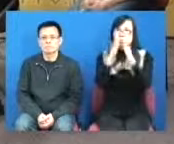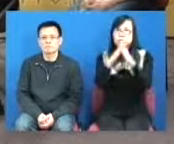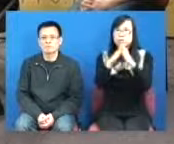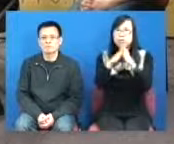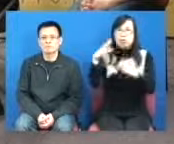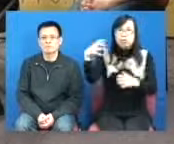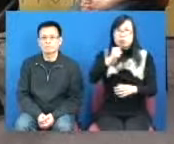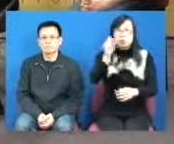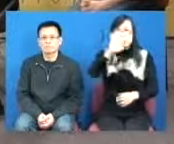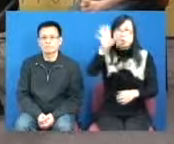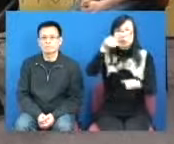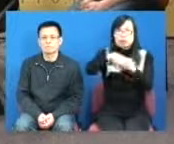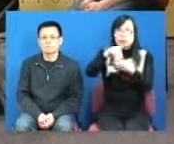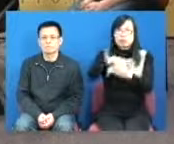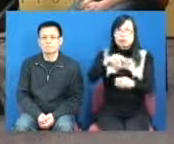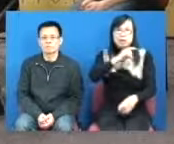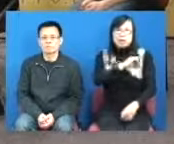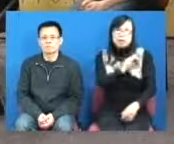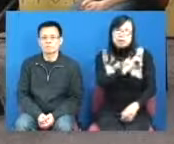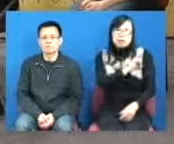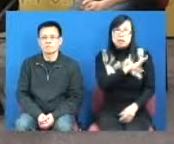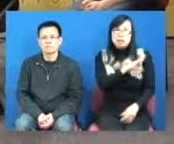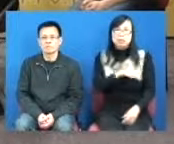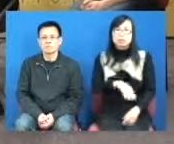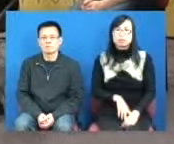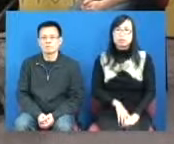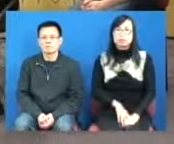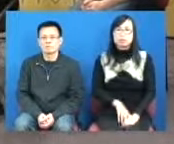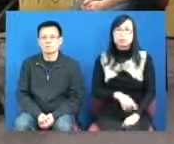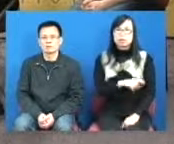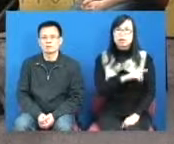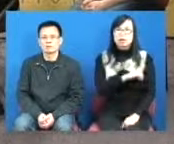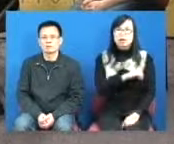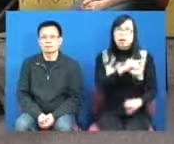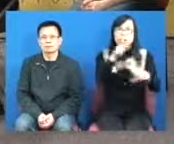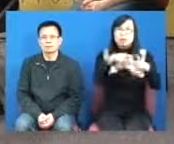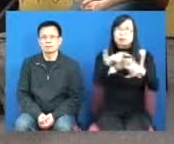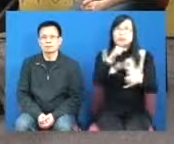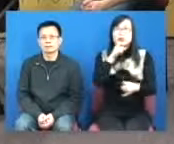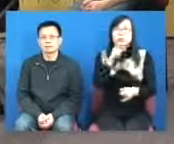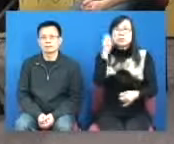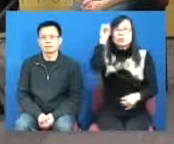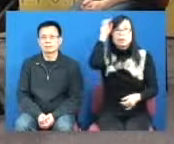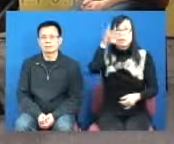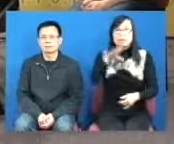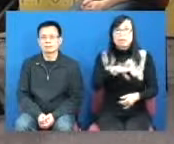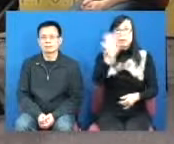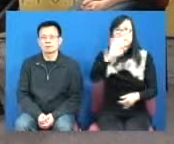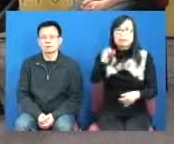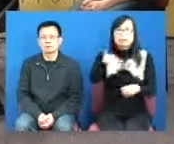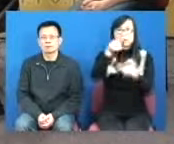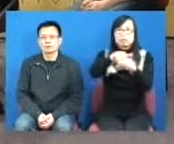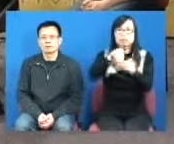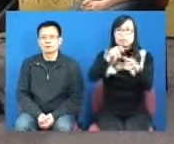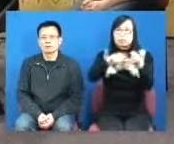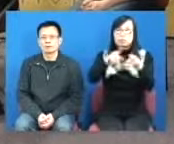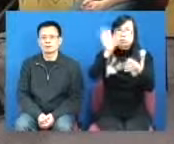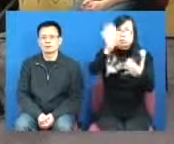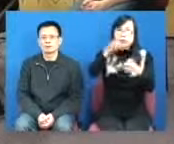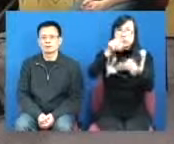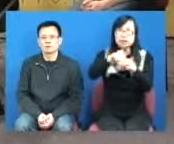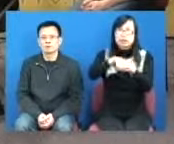票他說這當然是自願不是不自願人人都有意見最終都是不一定要投票即是